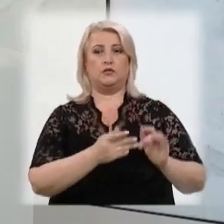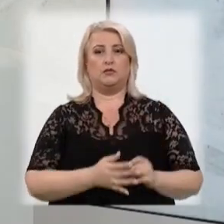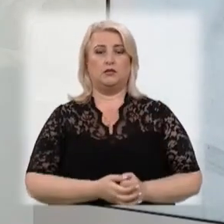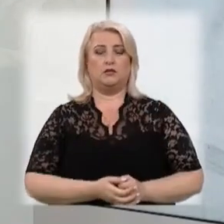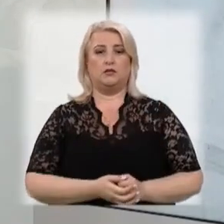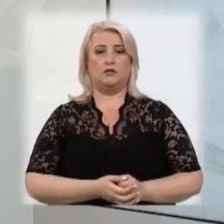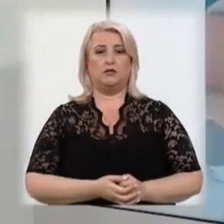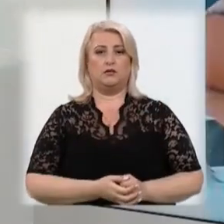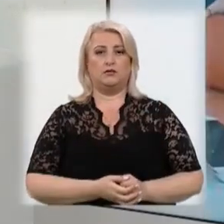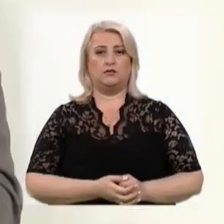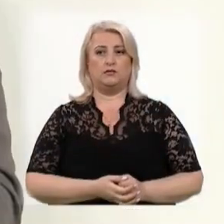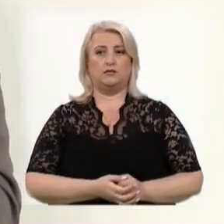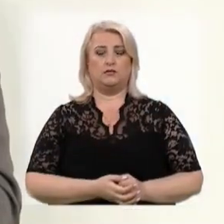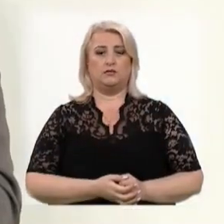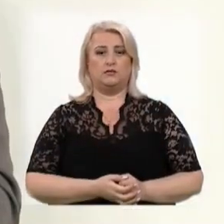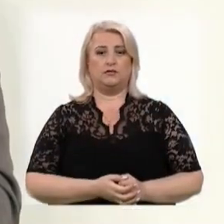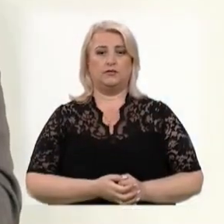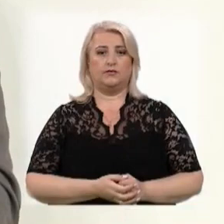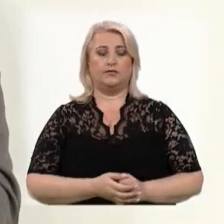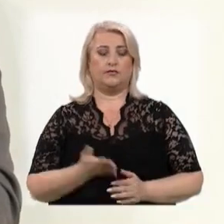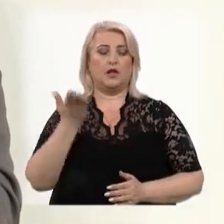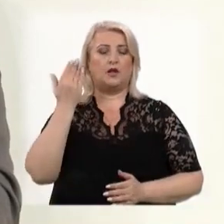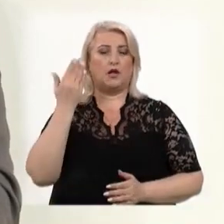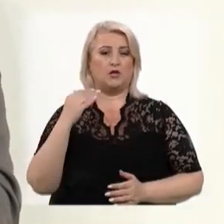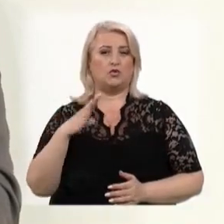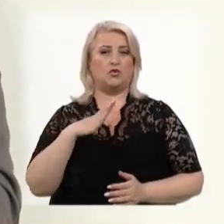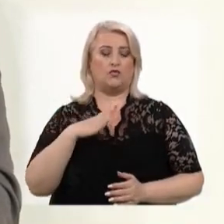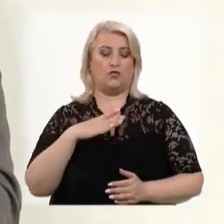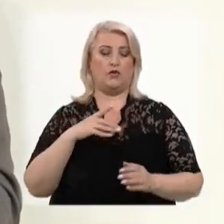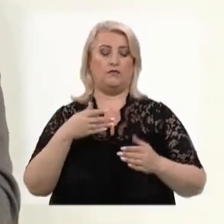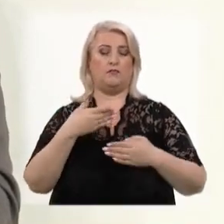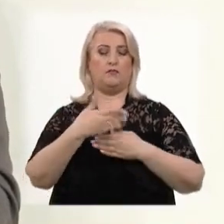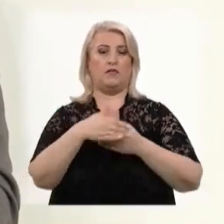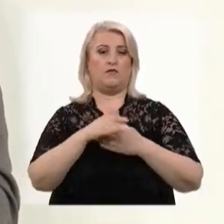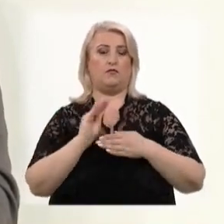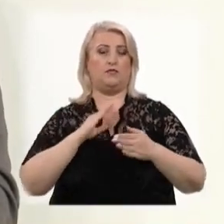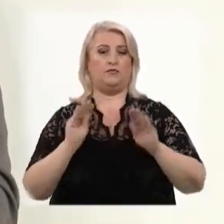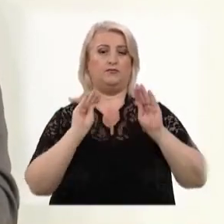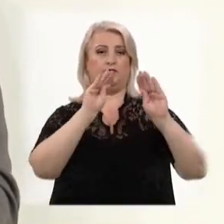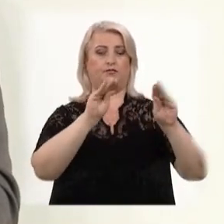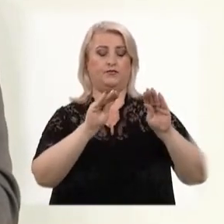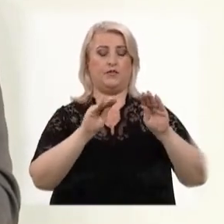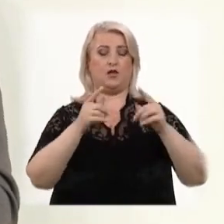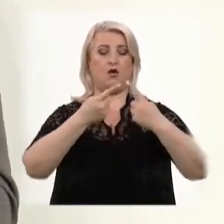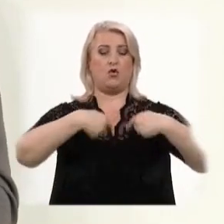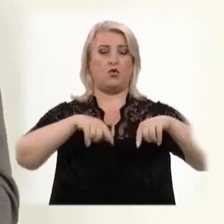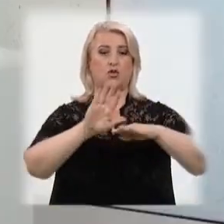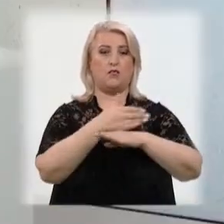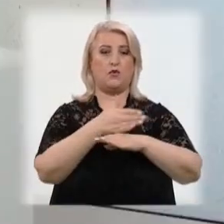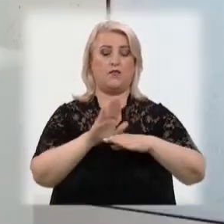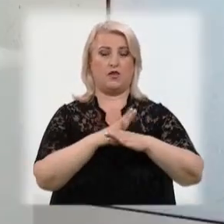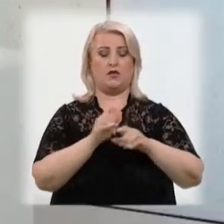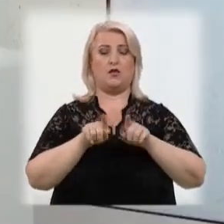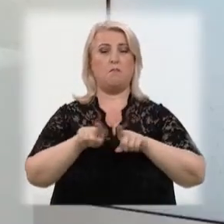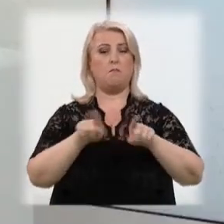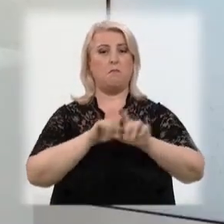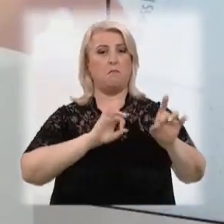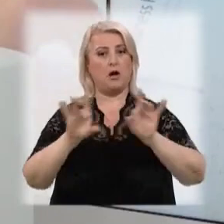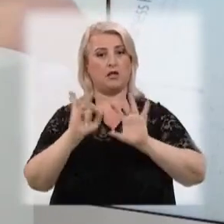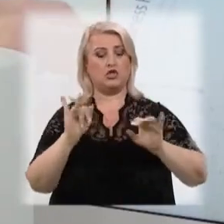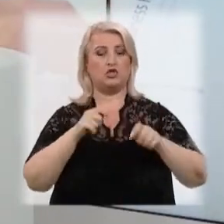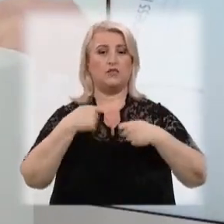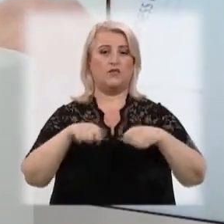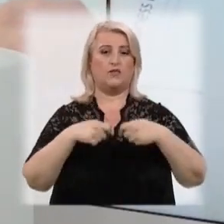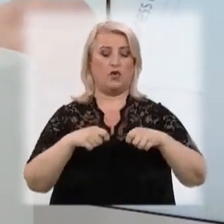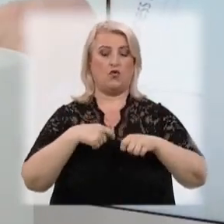el înainte să mai ziceam așa era cerute ușă scria departamentul de marketing și vânzări A da erau cuplate dar eu nu pot fi